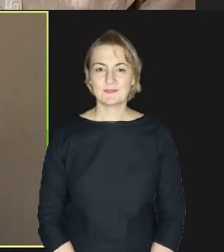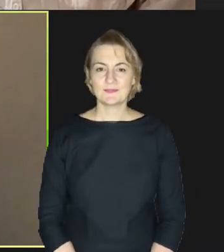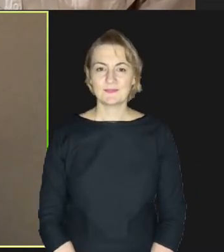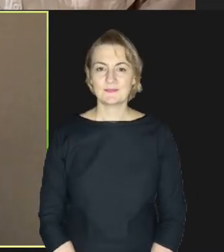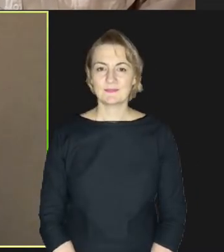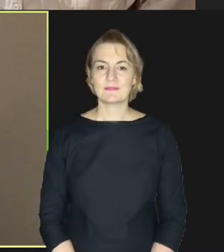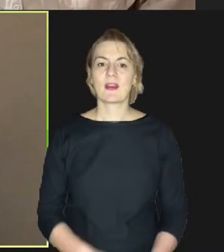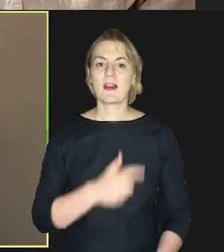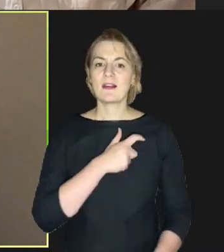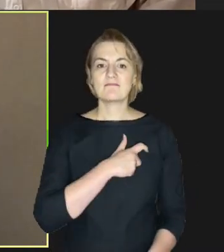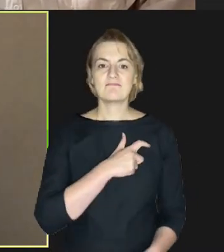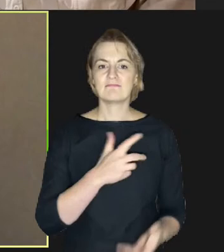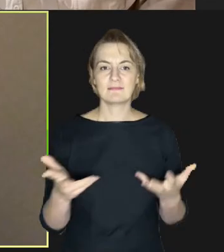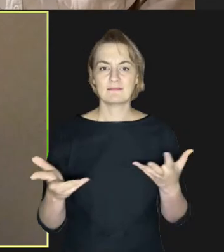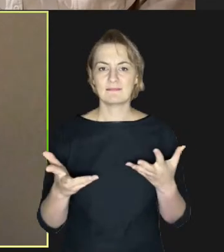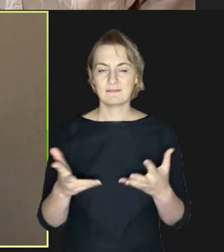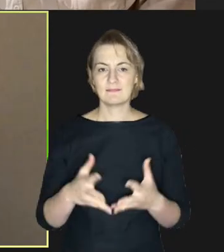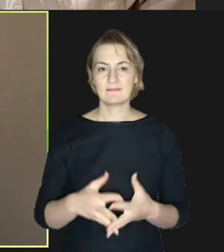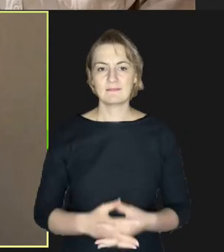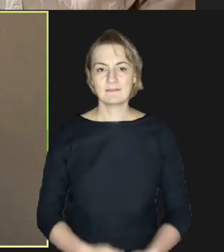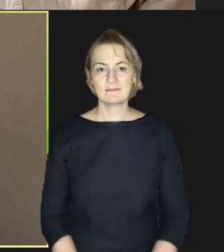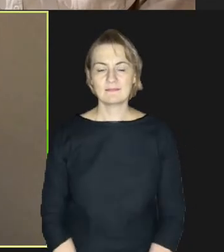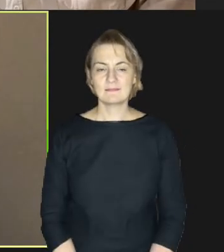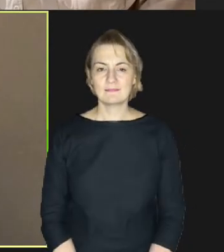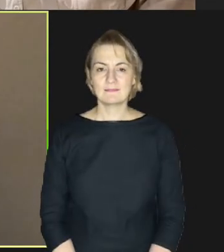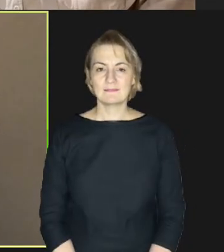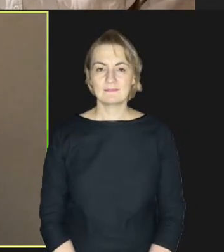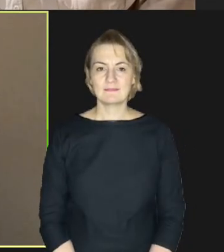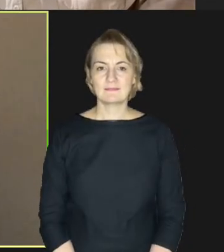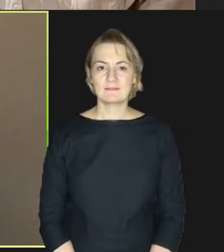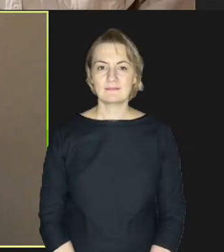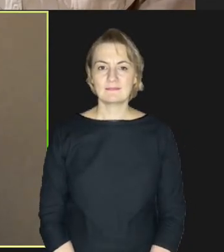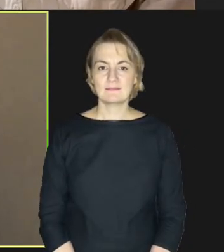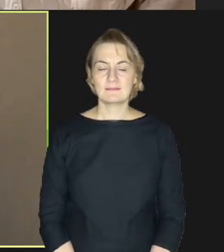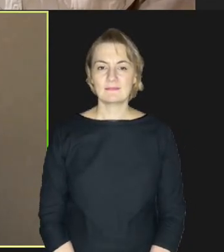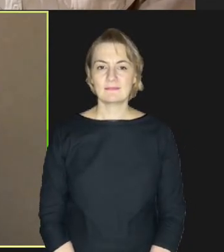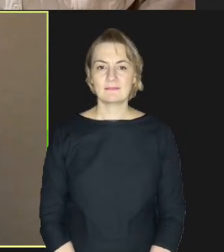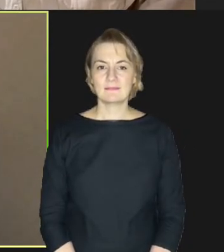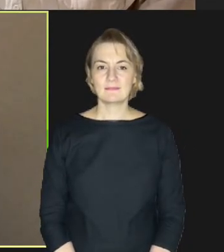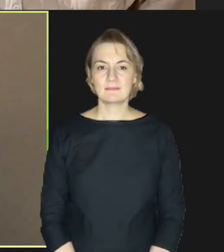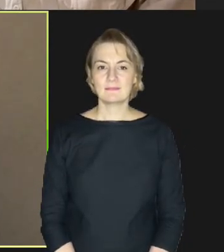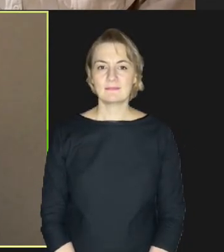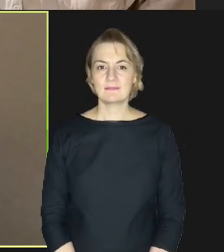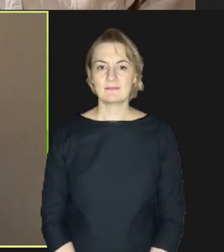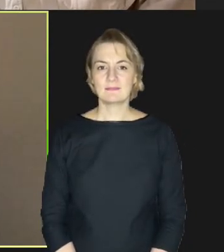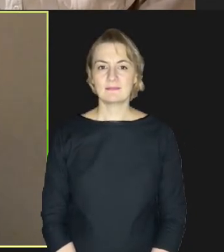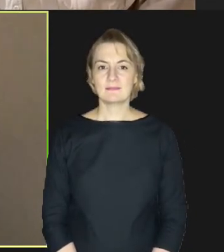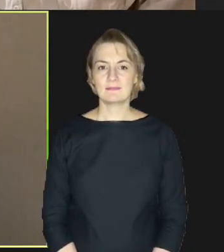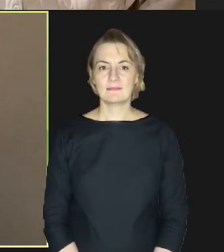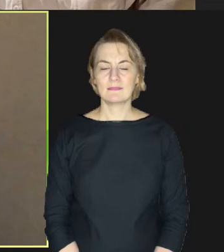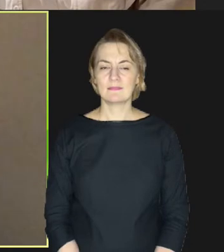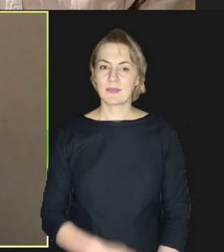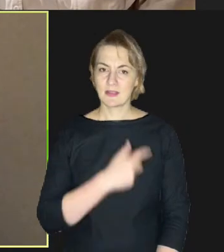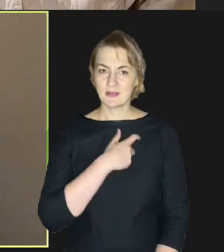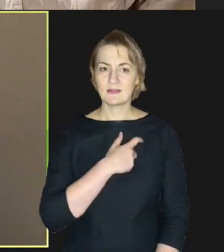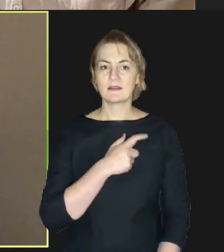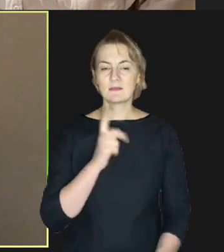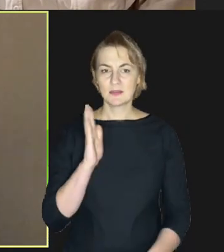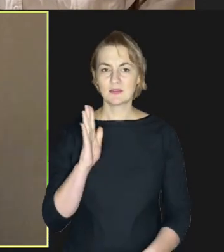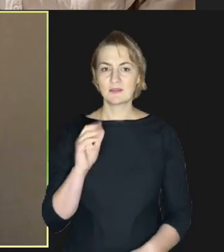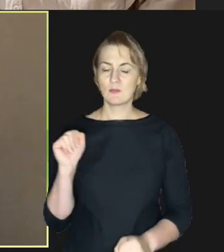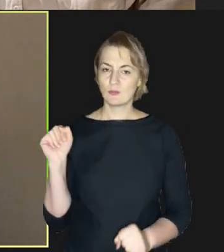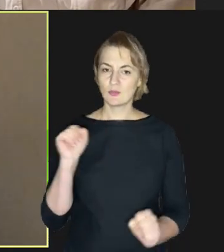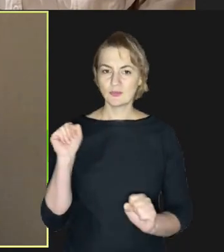Gdzie jest serce? No i gdy to serce się zacznie budzić, to